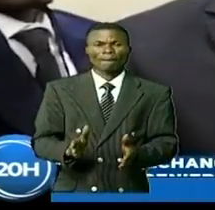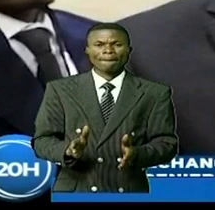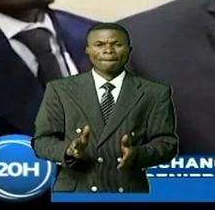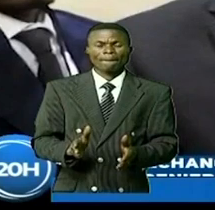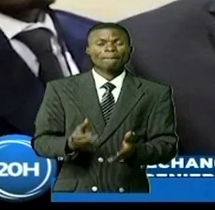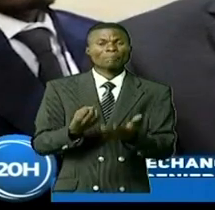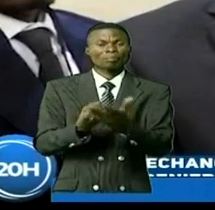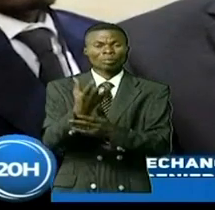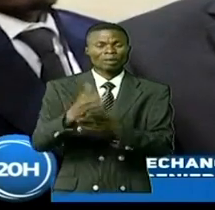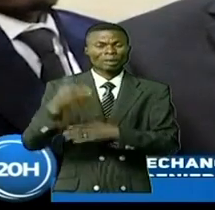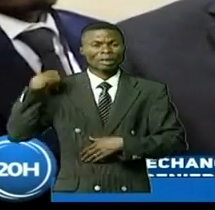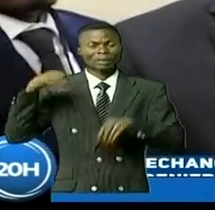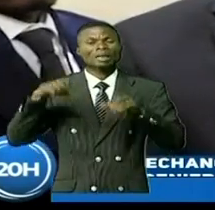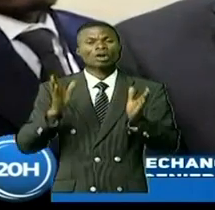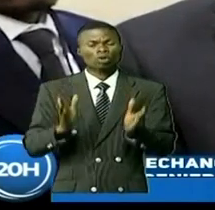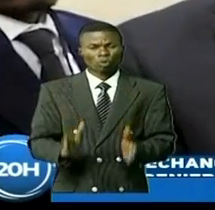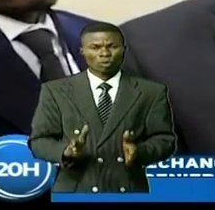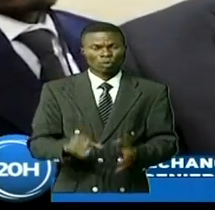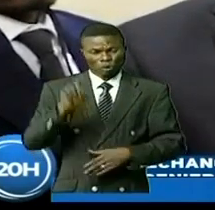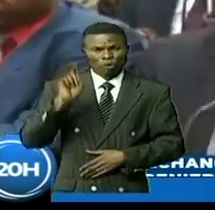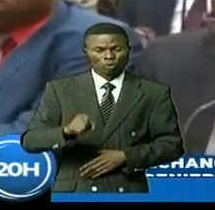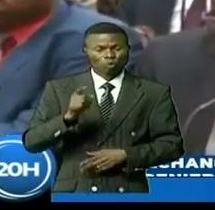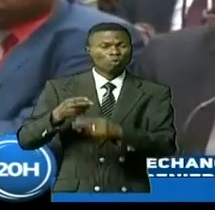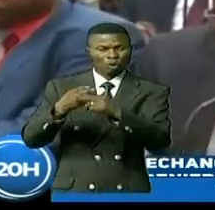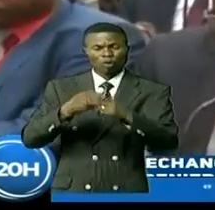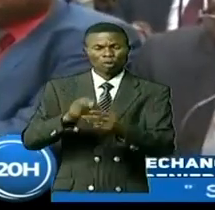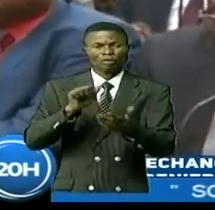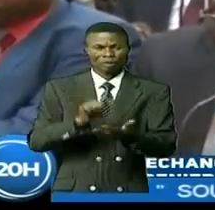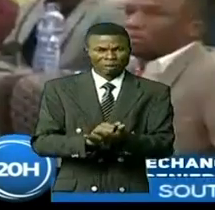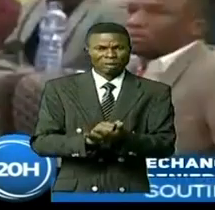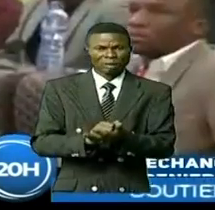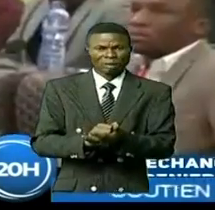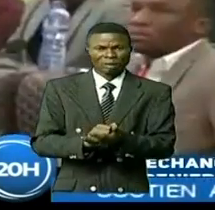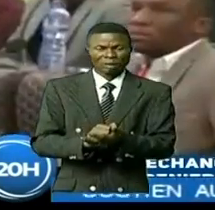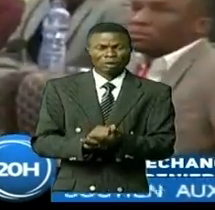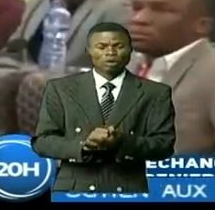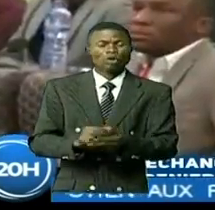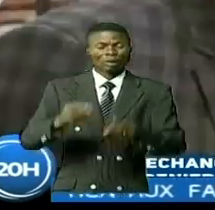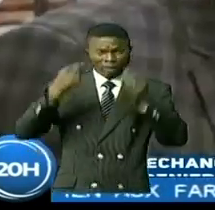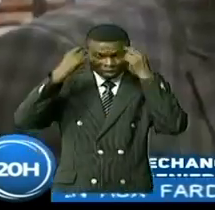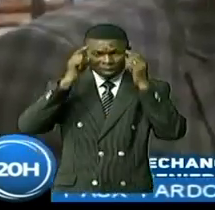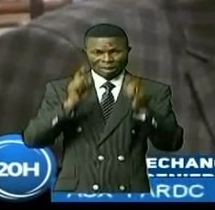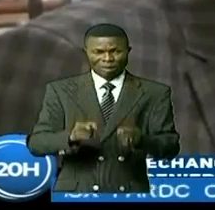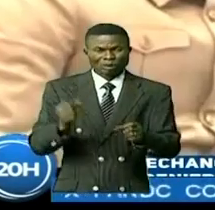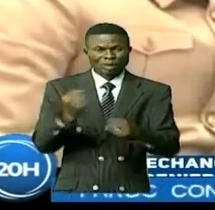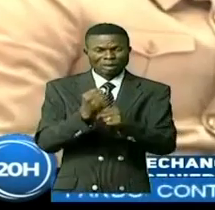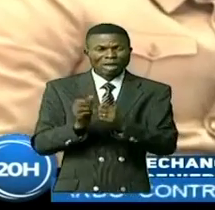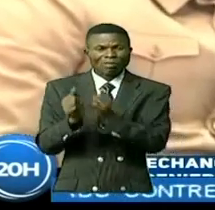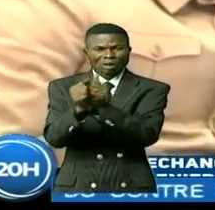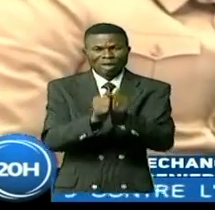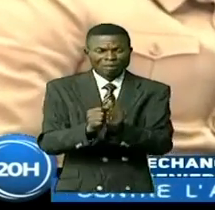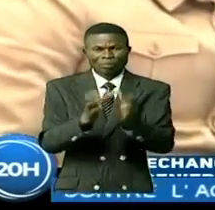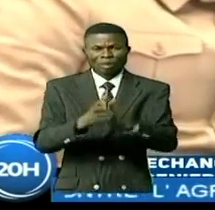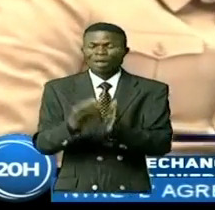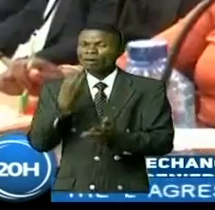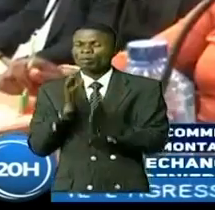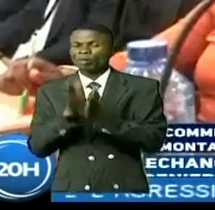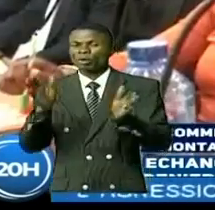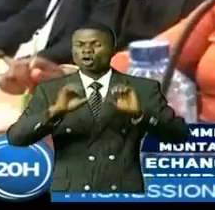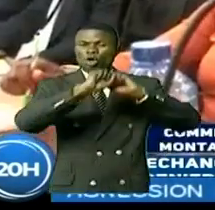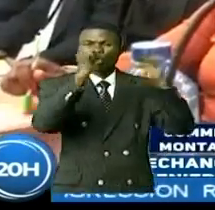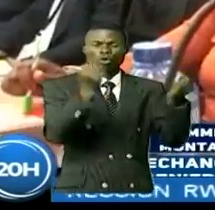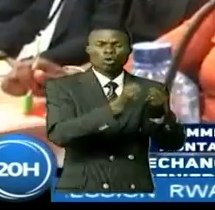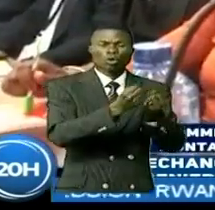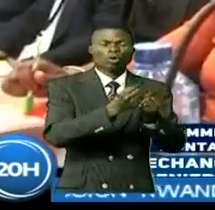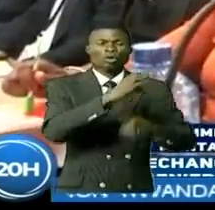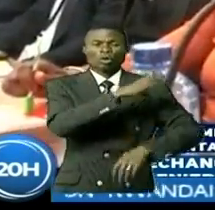dépensé par l'État congolais être contrôlé. Il faut dire que cette résolution de travailler en collaboration entre l'IGF et les organisations de la